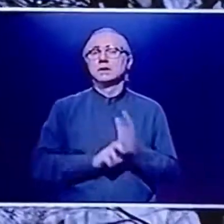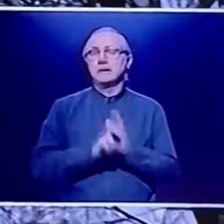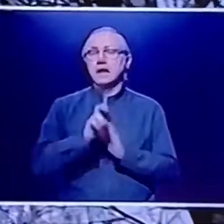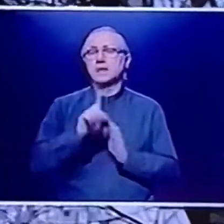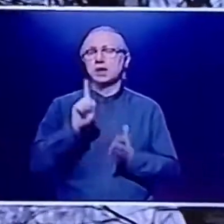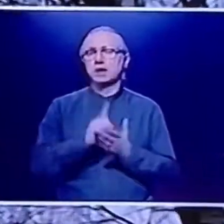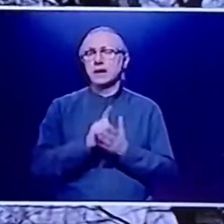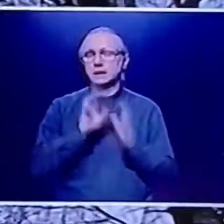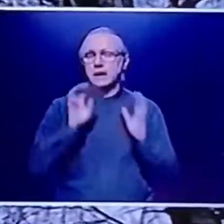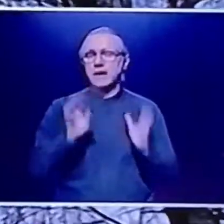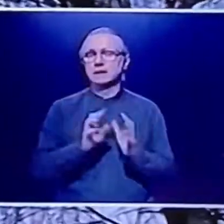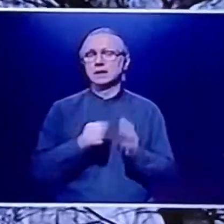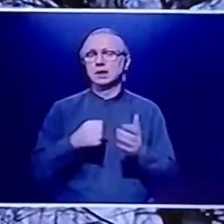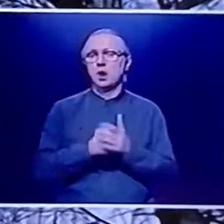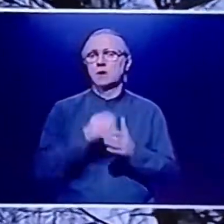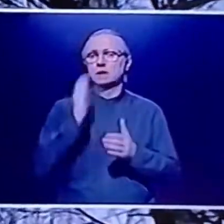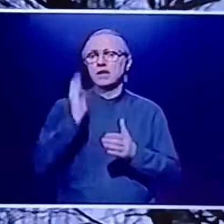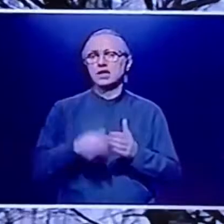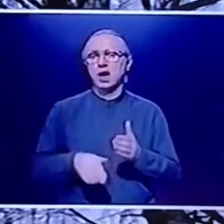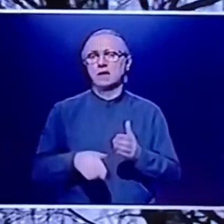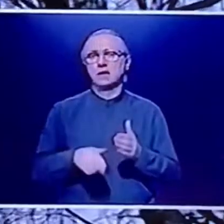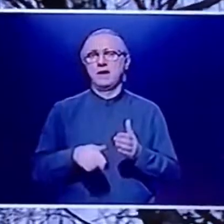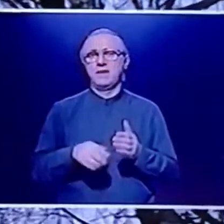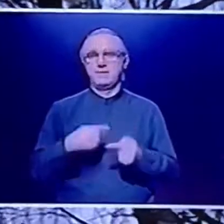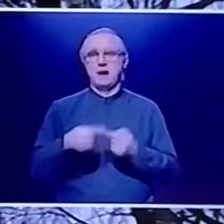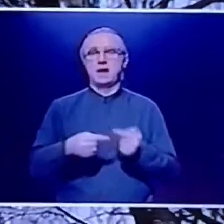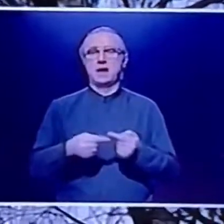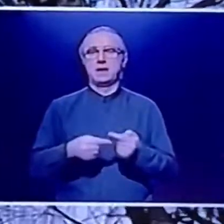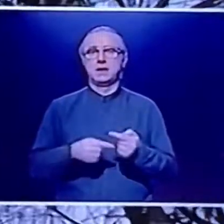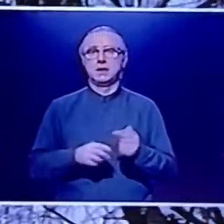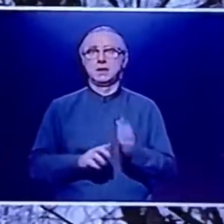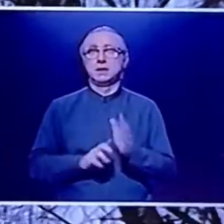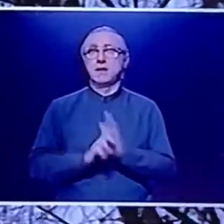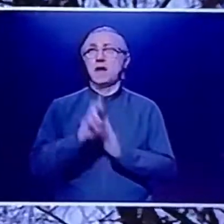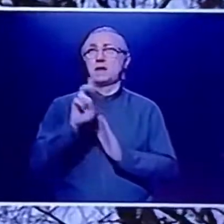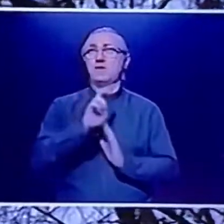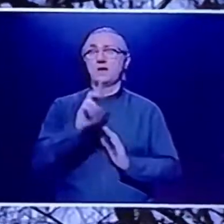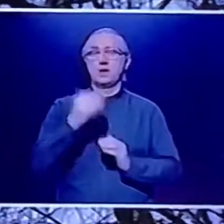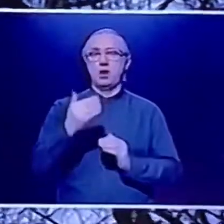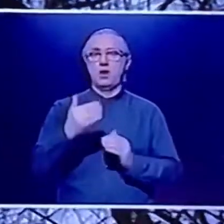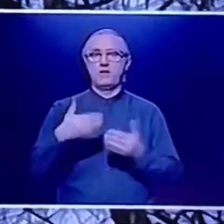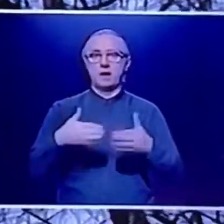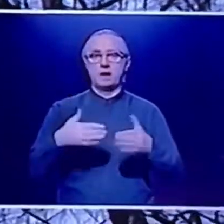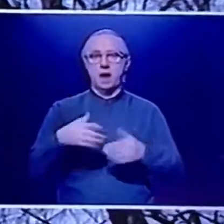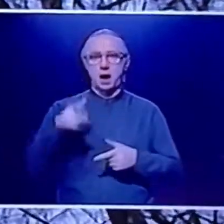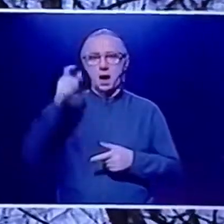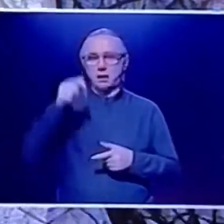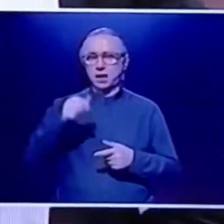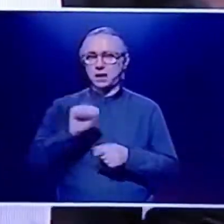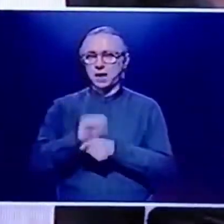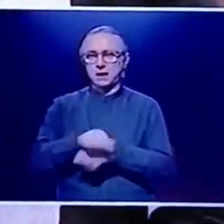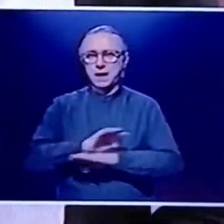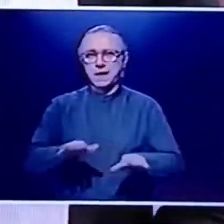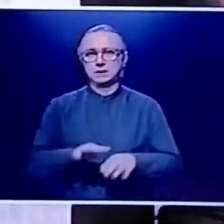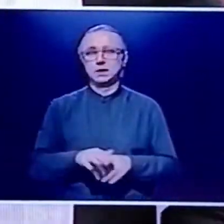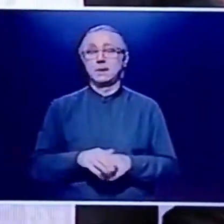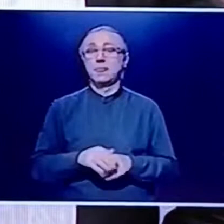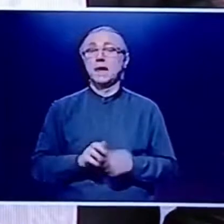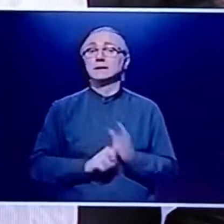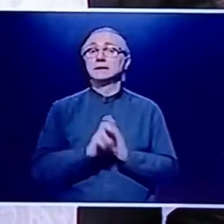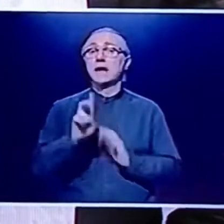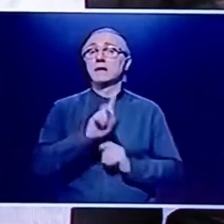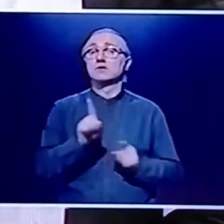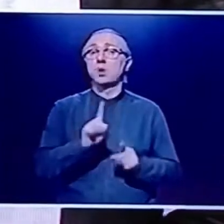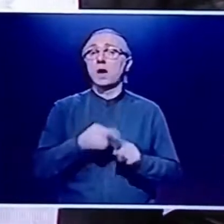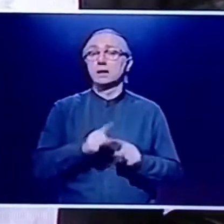века. Созижду церковь мою, врата адова не одолеют ее. А что такое церковь? Церковь – это священство, церковь – это епископы, церковь – это